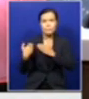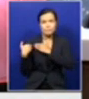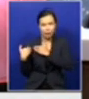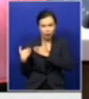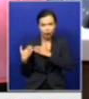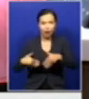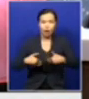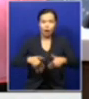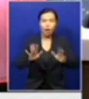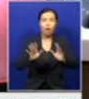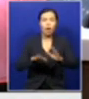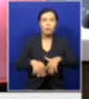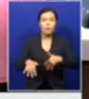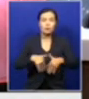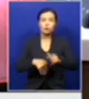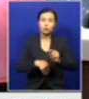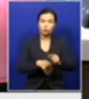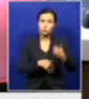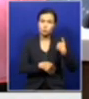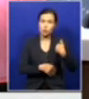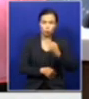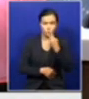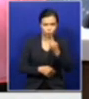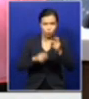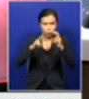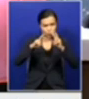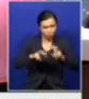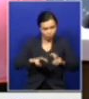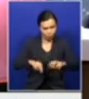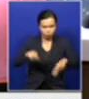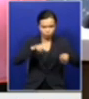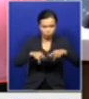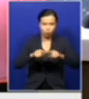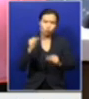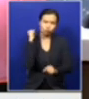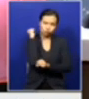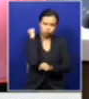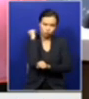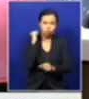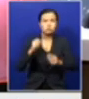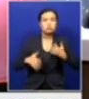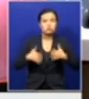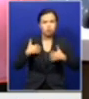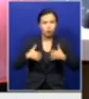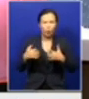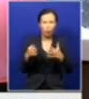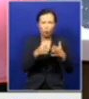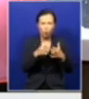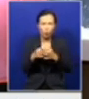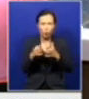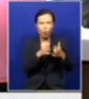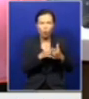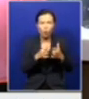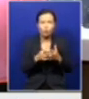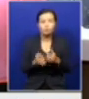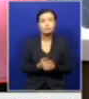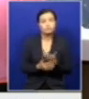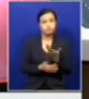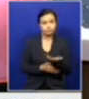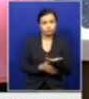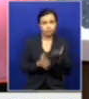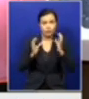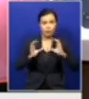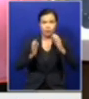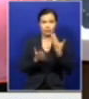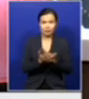ชนต้องมาพิสูจน์ความจนมาพิสูจน์ความเดือดร้อนให้วุ่นวายขนาดนี้ค่ะนี่ขนาดรัฐบาลแจกเ